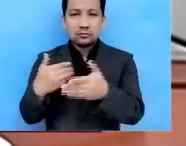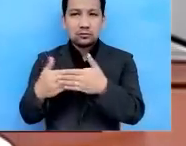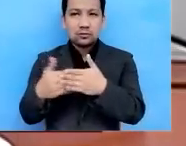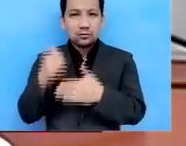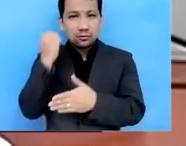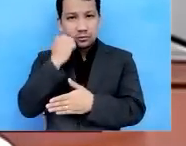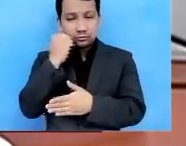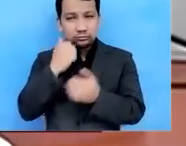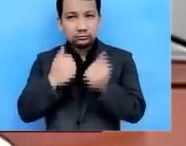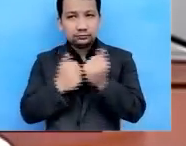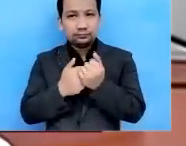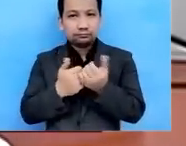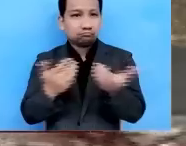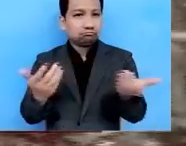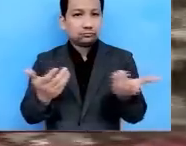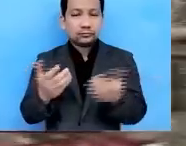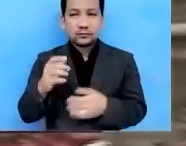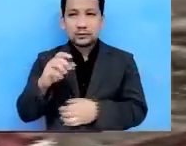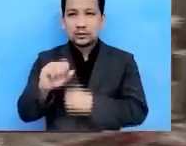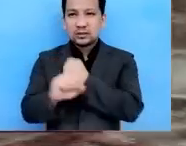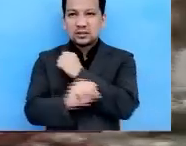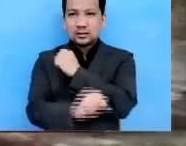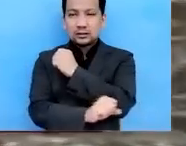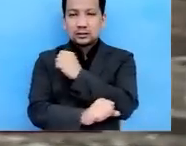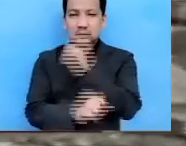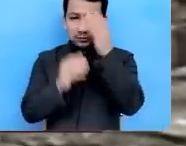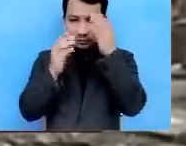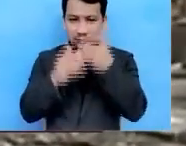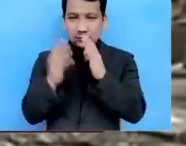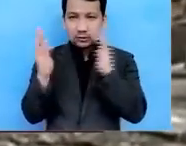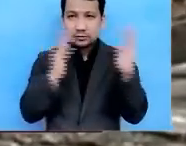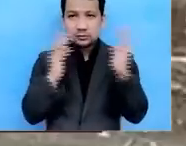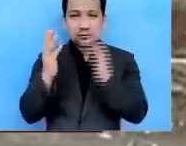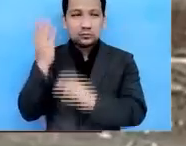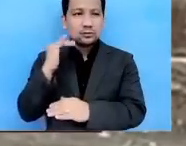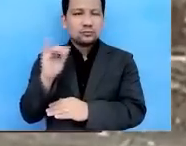ng bagyo gaya sa Samar na napuruhan sa bagyong Yolanda noong